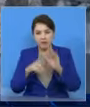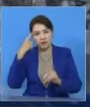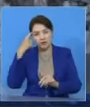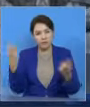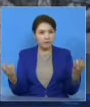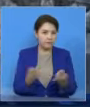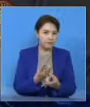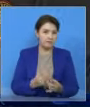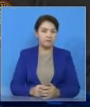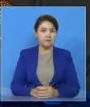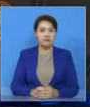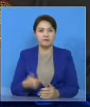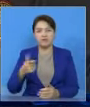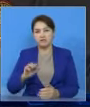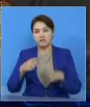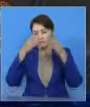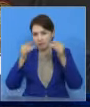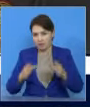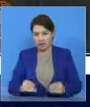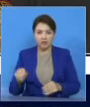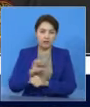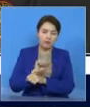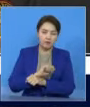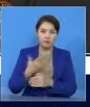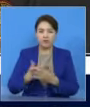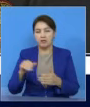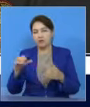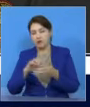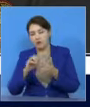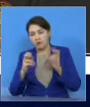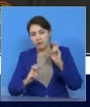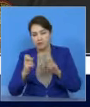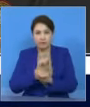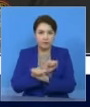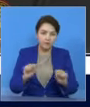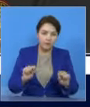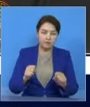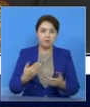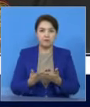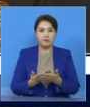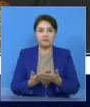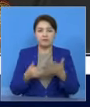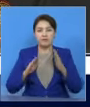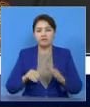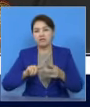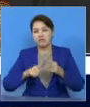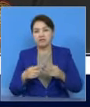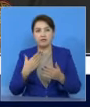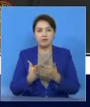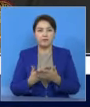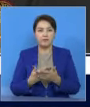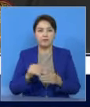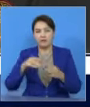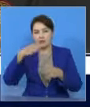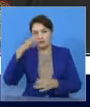естен шығармаған жөн. Газ баллондарды автомобильді газ құю станциясына құюға болмайды. Техникалық жағынан мұндай